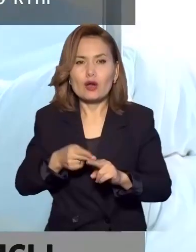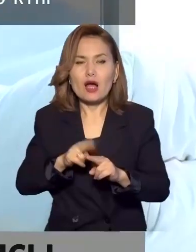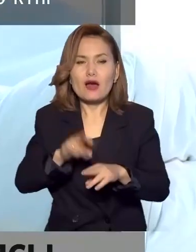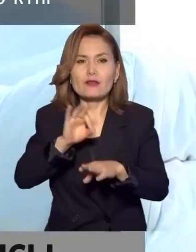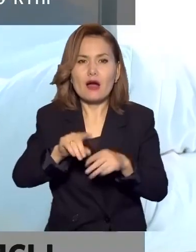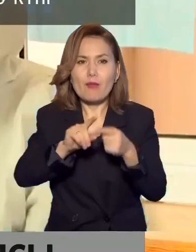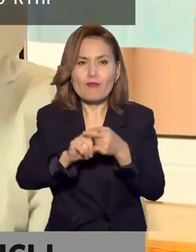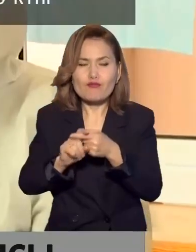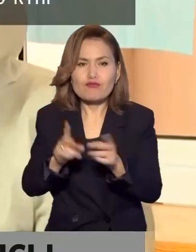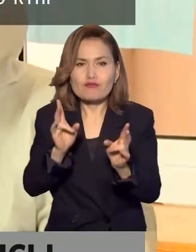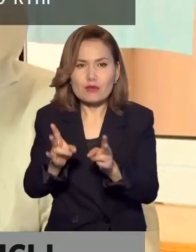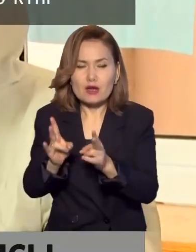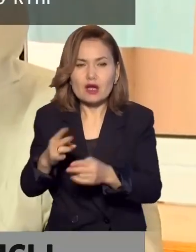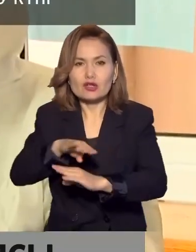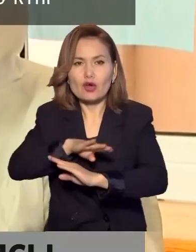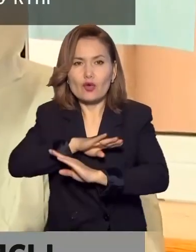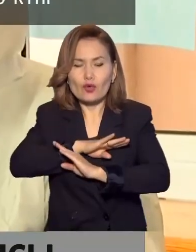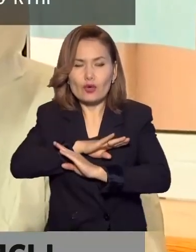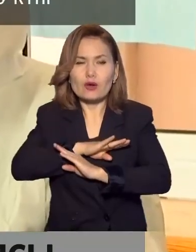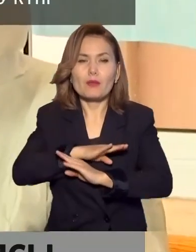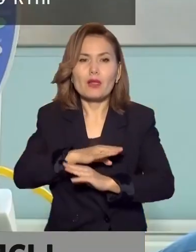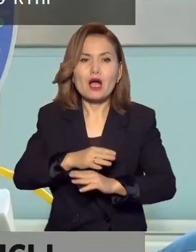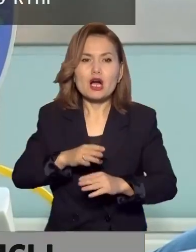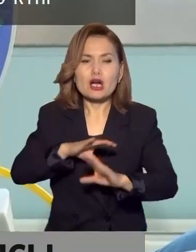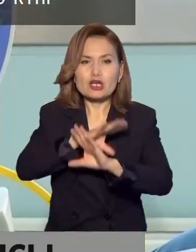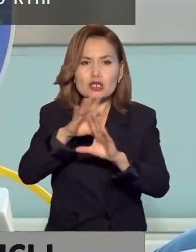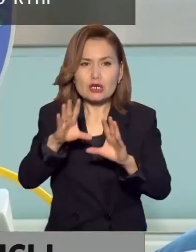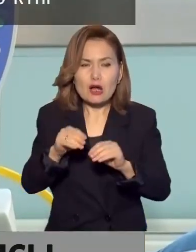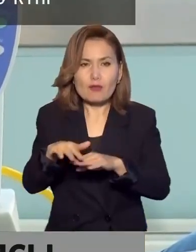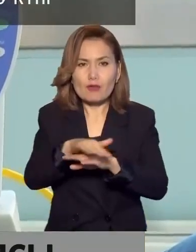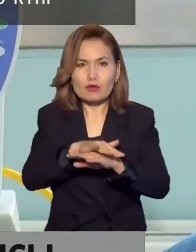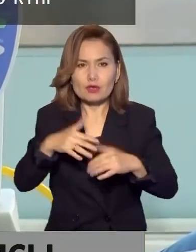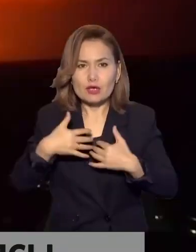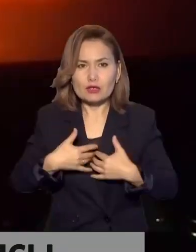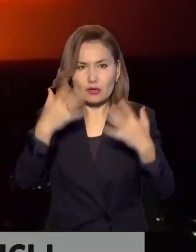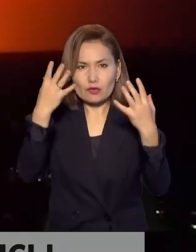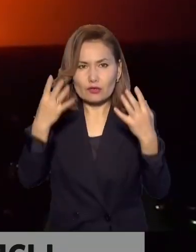қайтыс болғандарды еске алу күні, жалпыұлттық аза тұту күні.